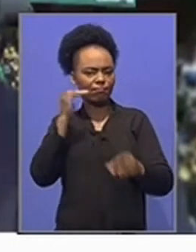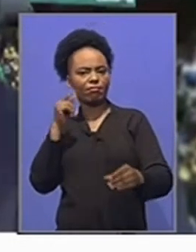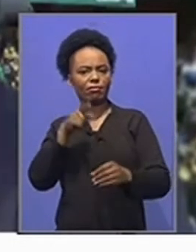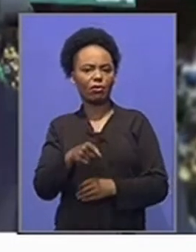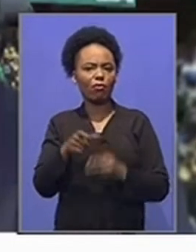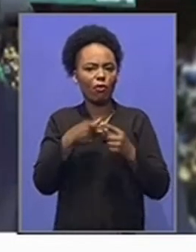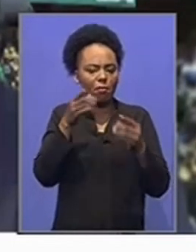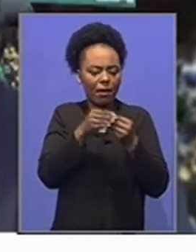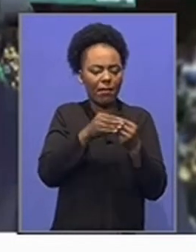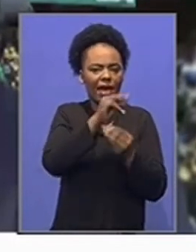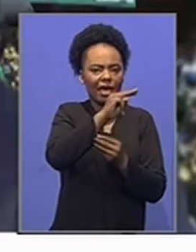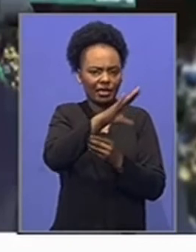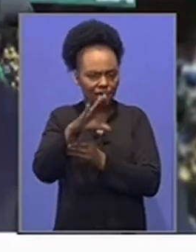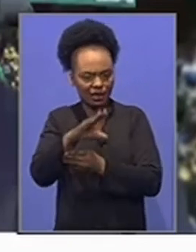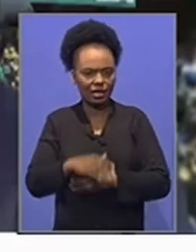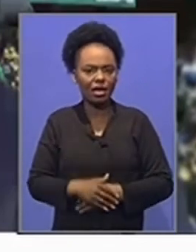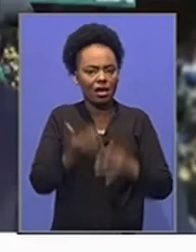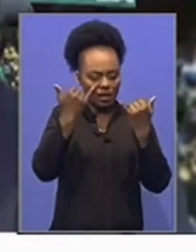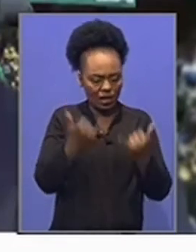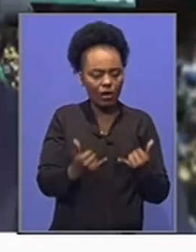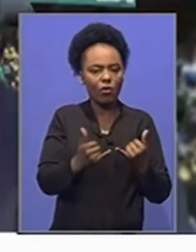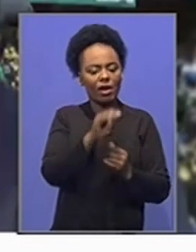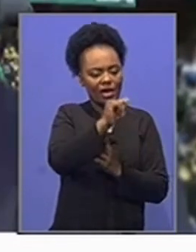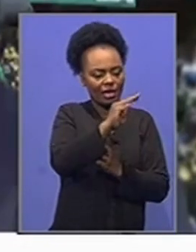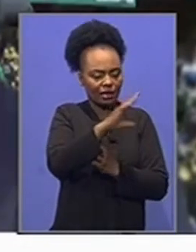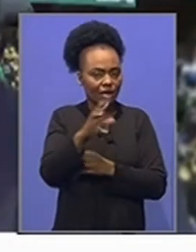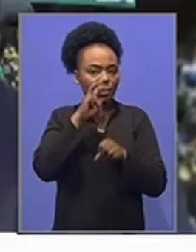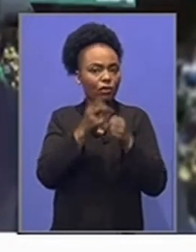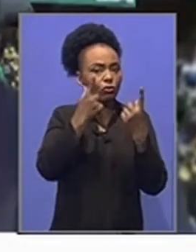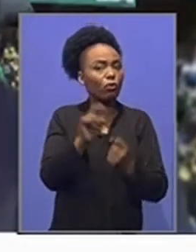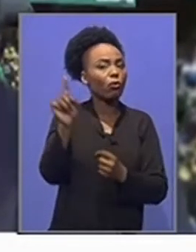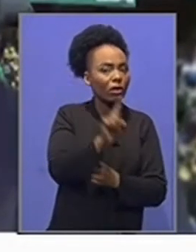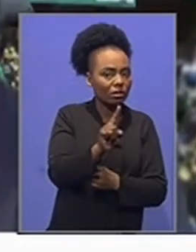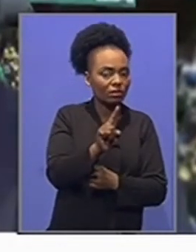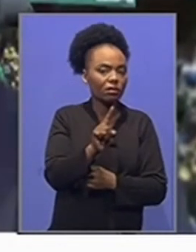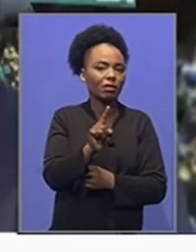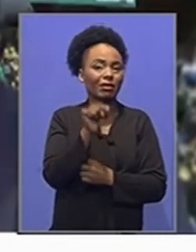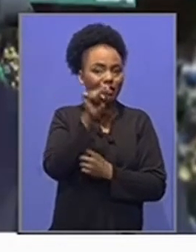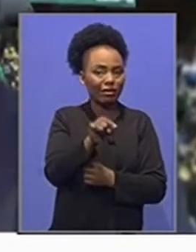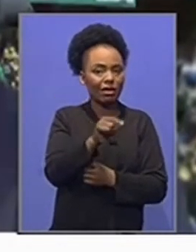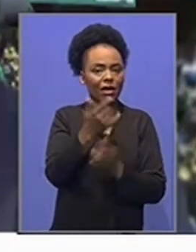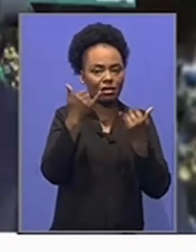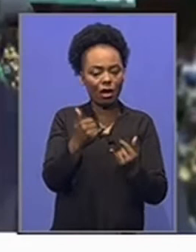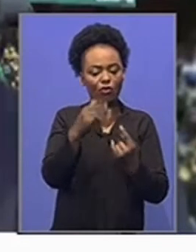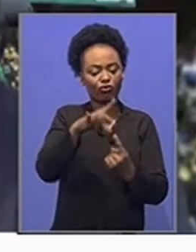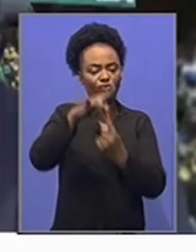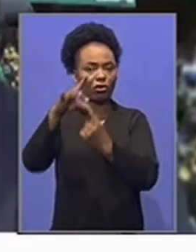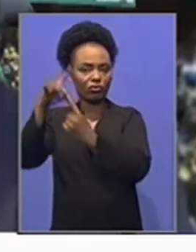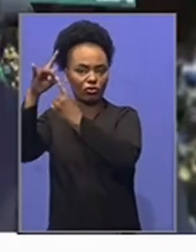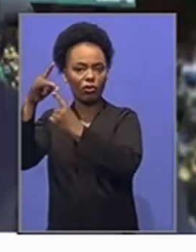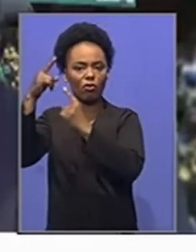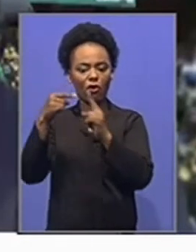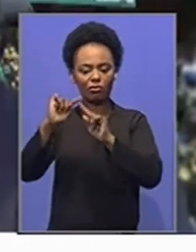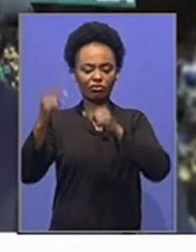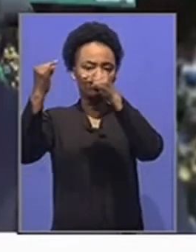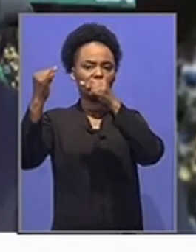a mokgatlho. Jaanong se mokgatlho o tshwanetseng wa se dira mo morerong o ke go tlosa bontlhopheng ba ba mekgatlho ya kganetso